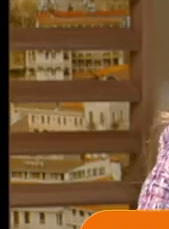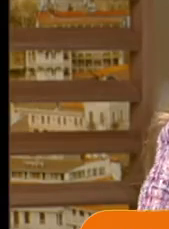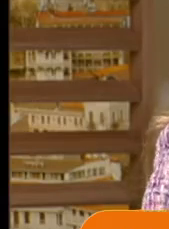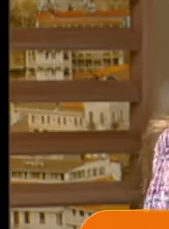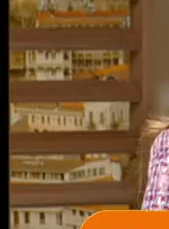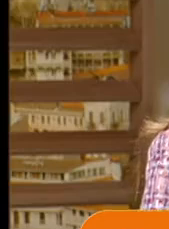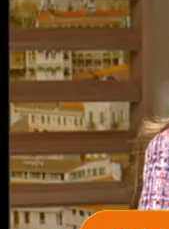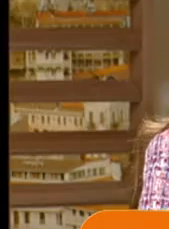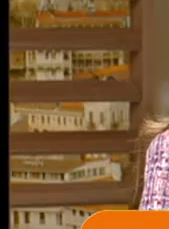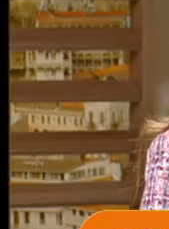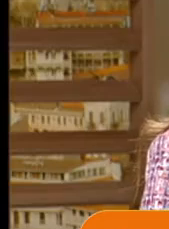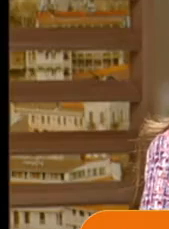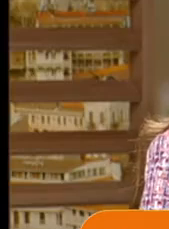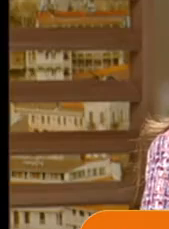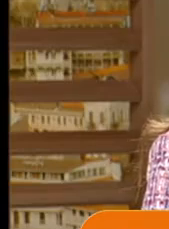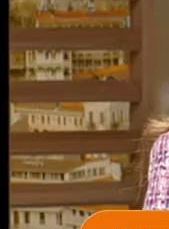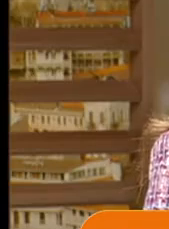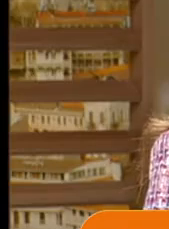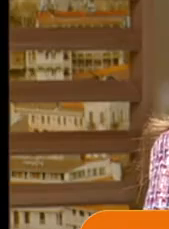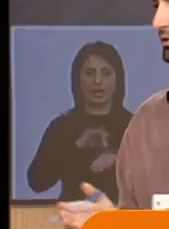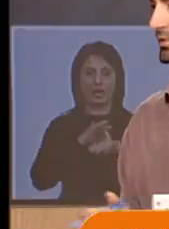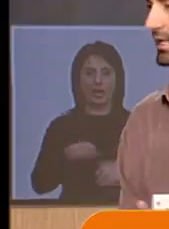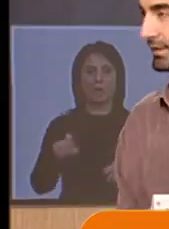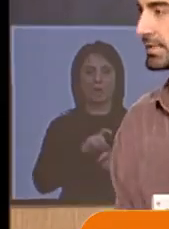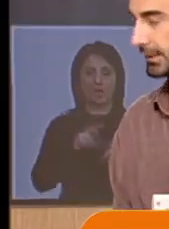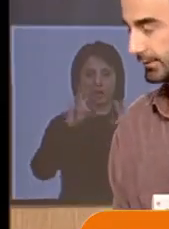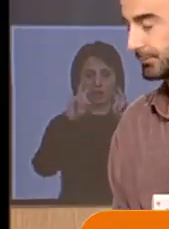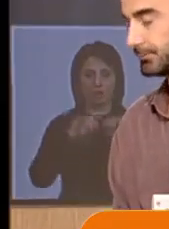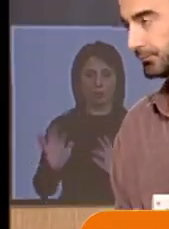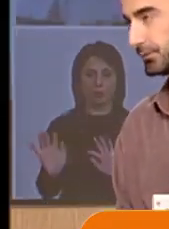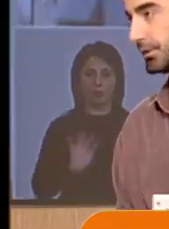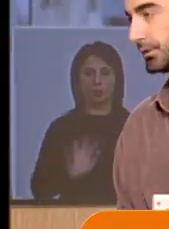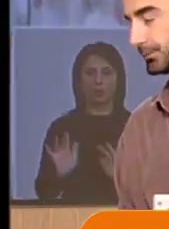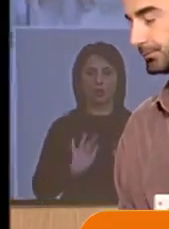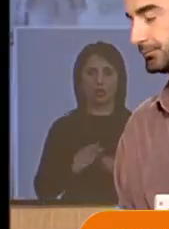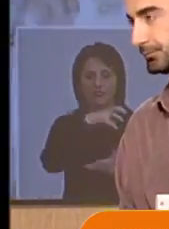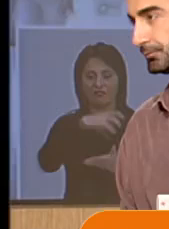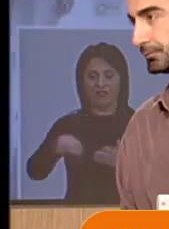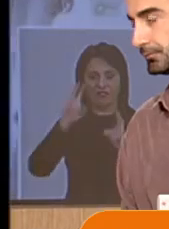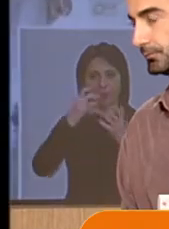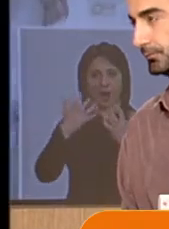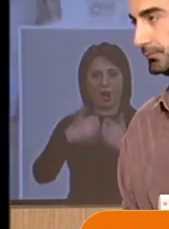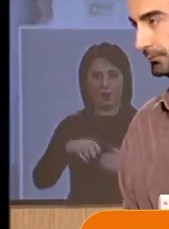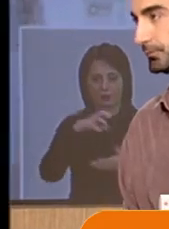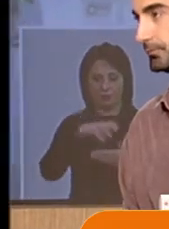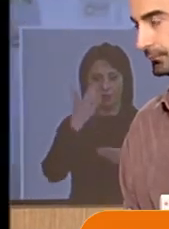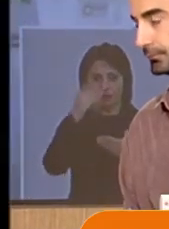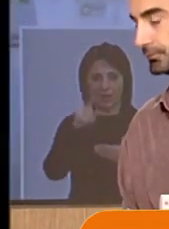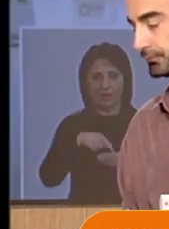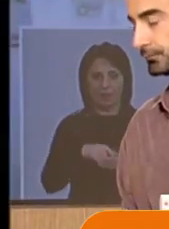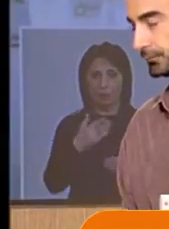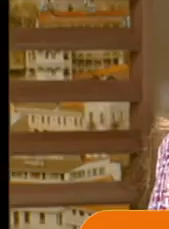აღრიცხვაზე, ან უნდა იყოს რეგისტრირებული ოფიციალურად იმყოფებოდნენ იმ ტერიტორიაზე სადაც არის. დიახ, არალეგალი თავის არში მოიცავს, რომ